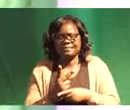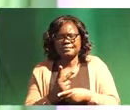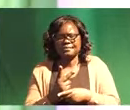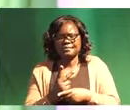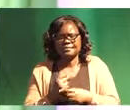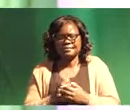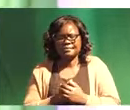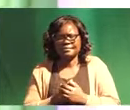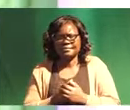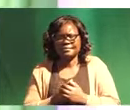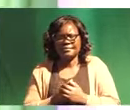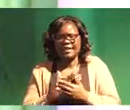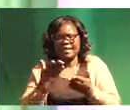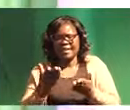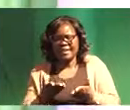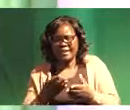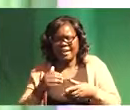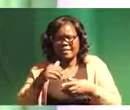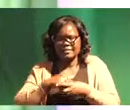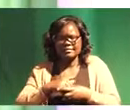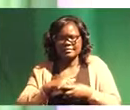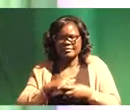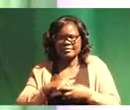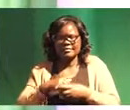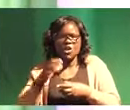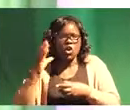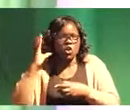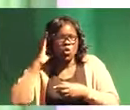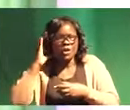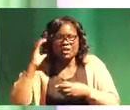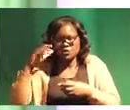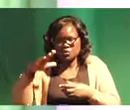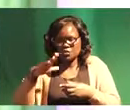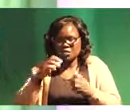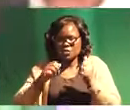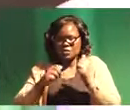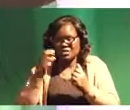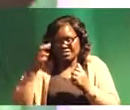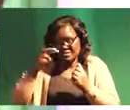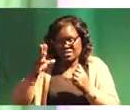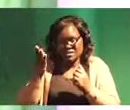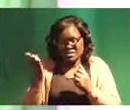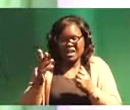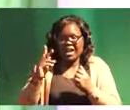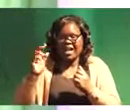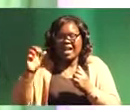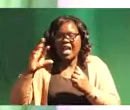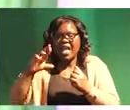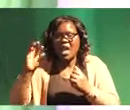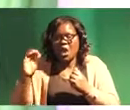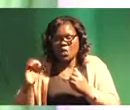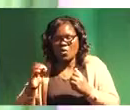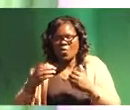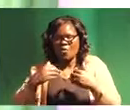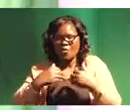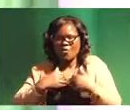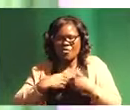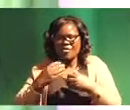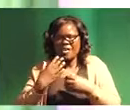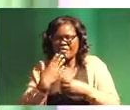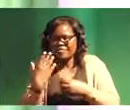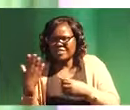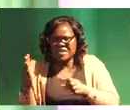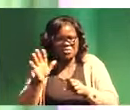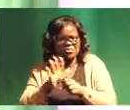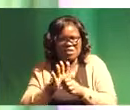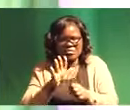Kenya. Hapa katika college yenu ambaye nimeona hapa Kaelo, tuko na equipment